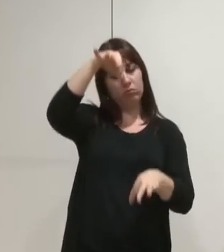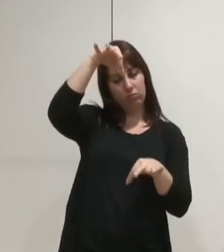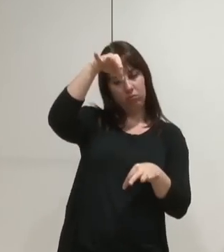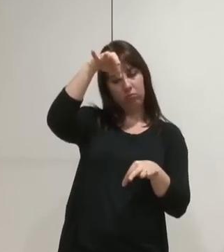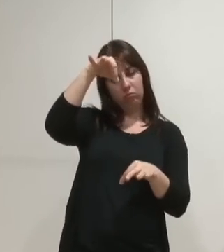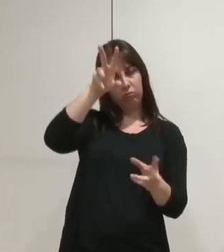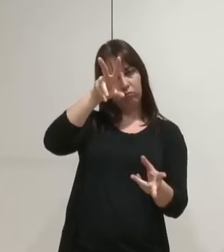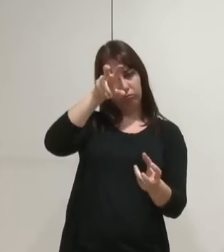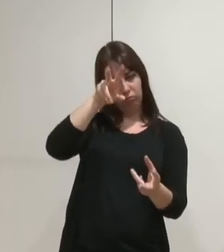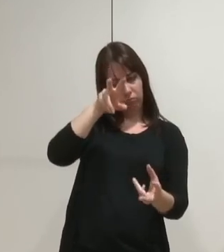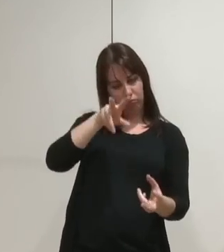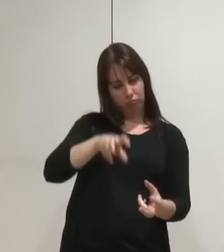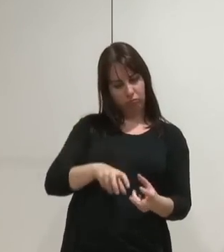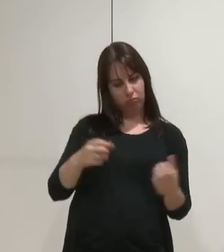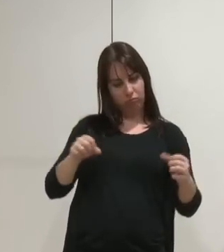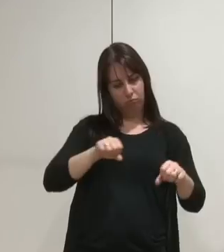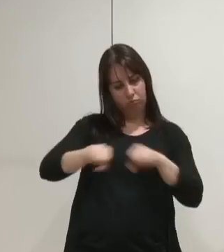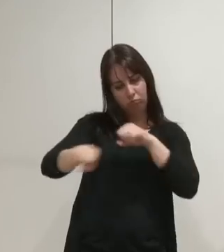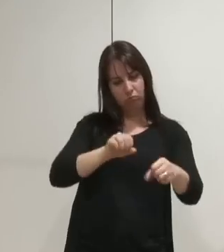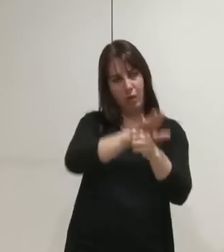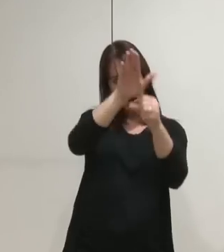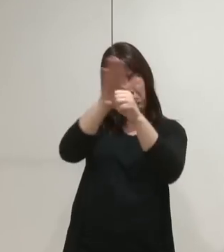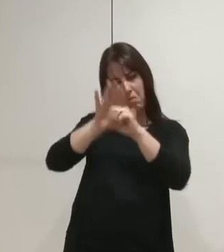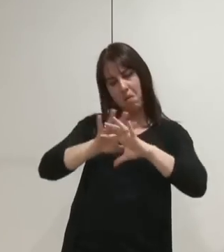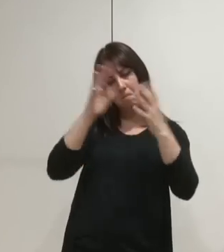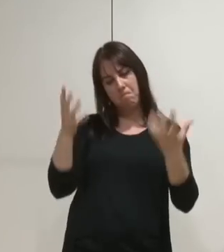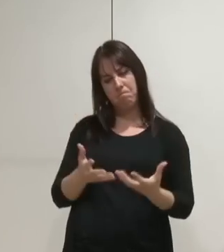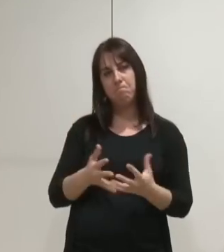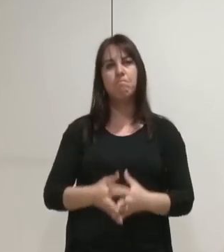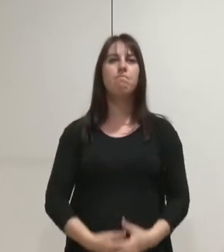une lecture de l'activité et des déplacements des uns et des